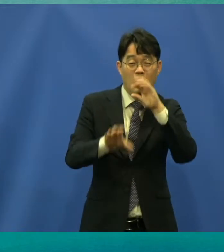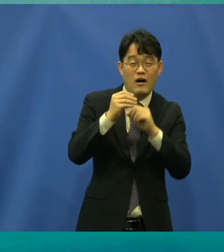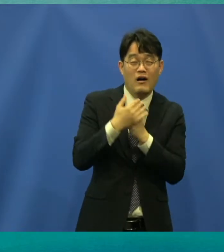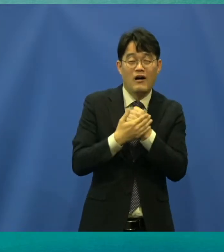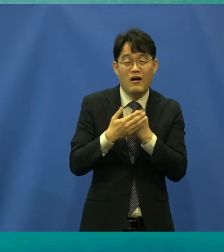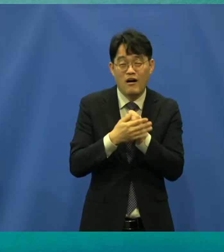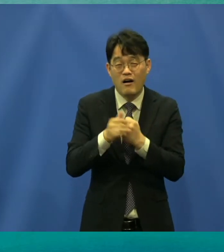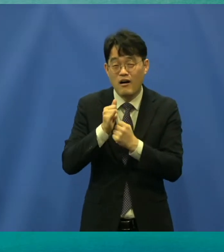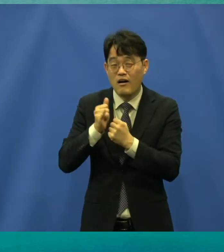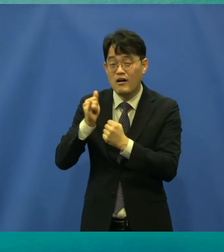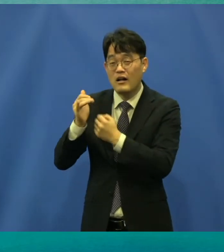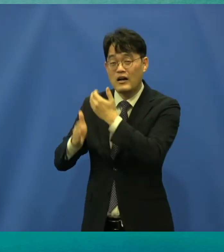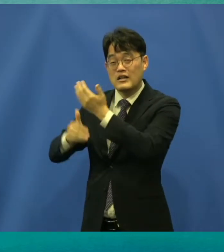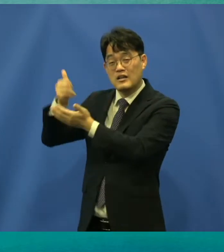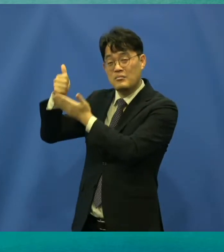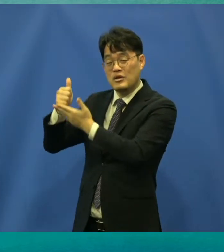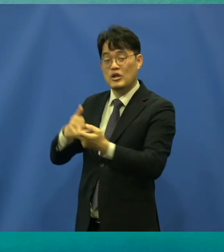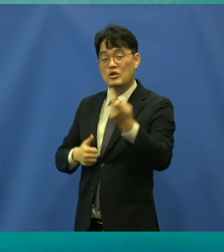동생을 만나라는 마음이.